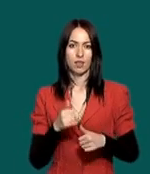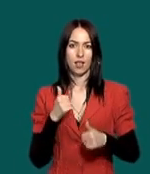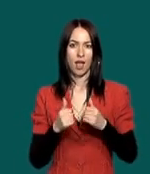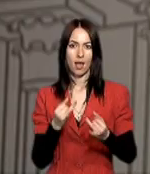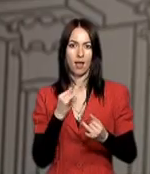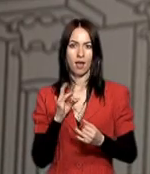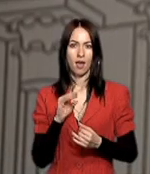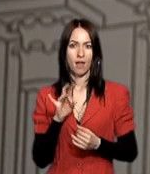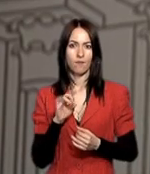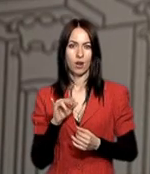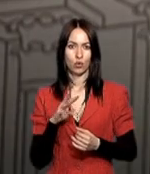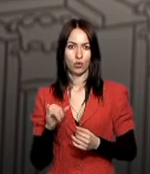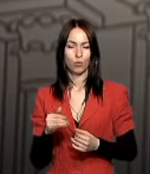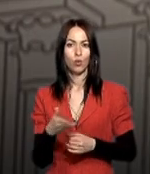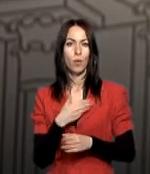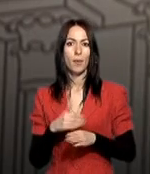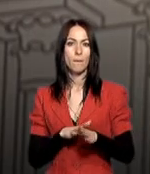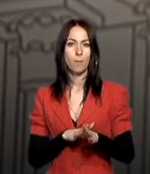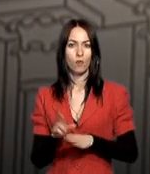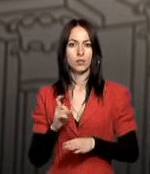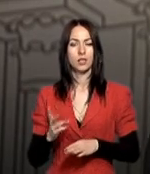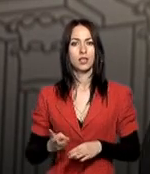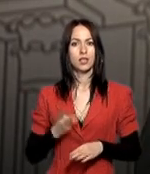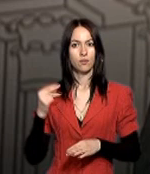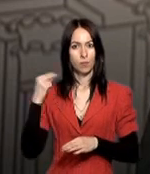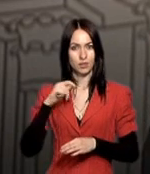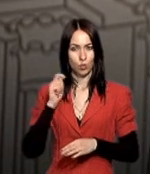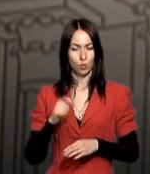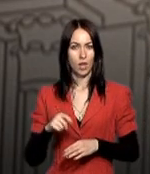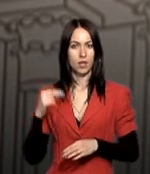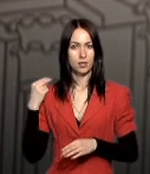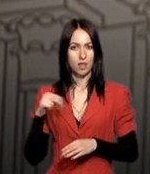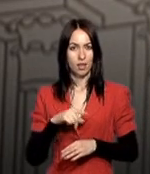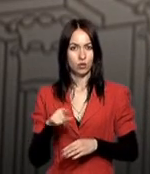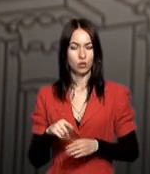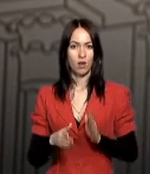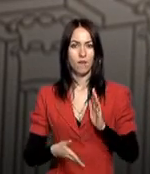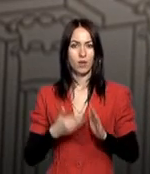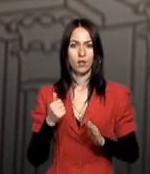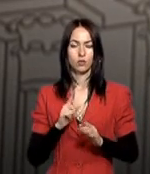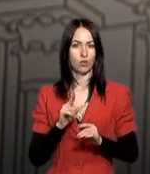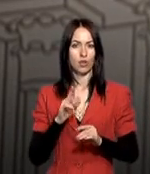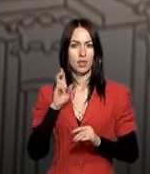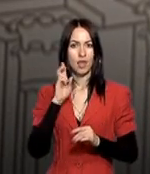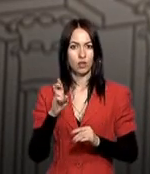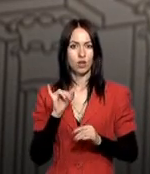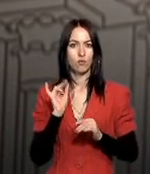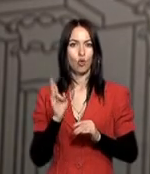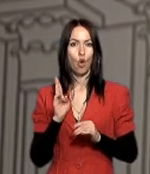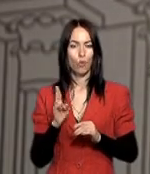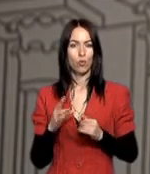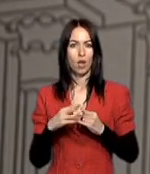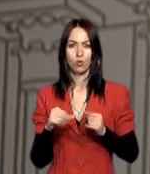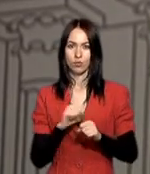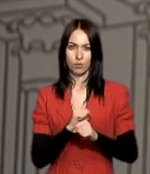референдуму. Ми повністю за ініціативою президента України Володимира Зеленського виключили державну землю та комунальну землю